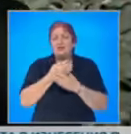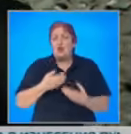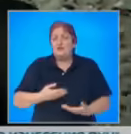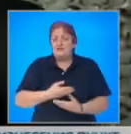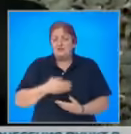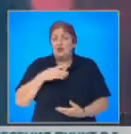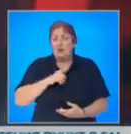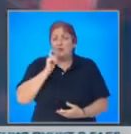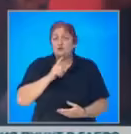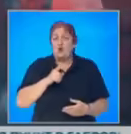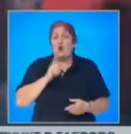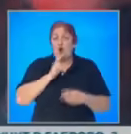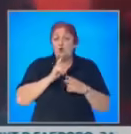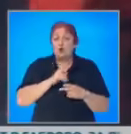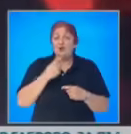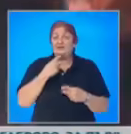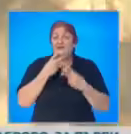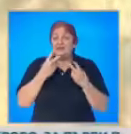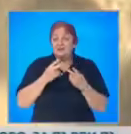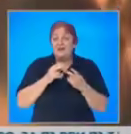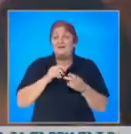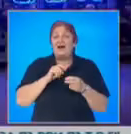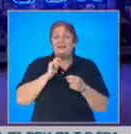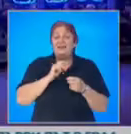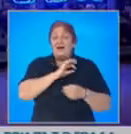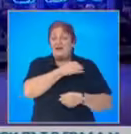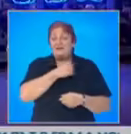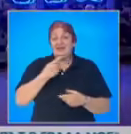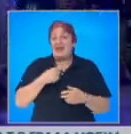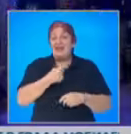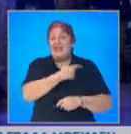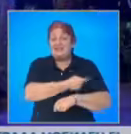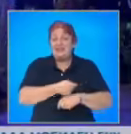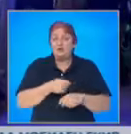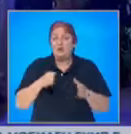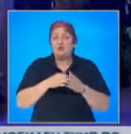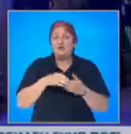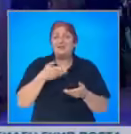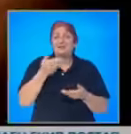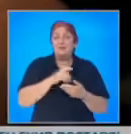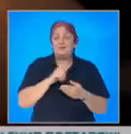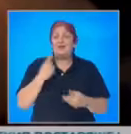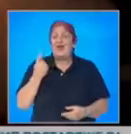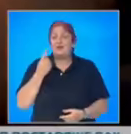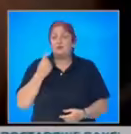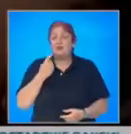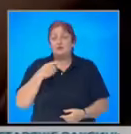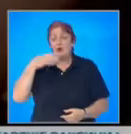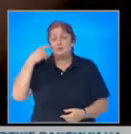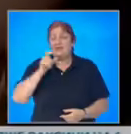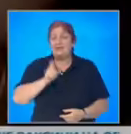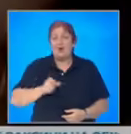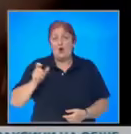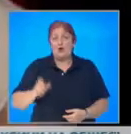изисквания, но има строг контрол и трябва да се внимава за правилото ваксина или тест. Ограниченията се приемат нееднозначно от младите